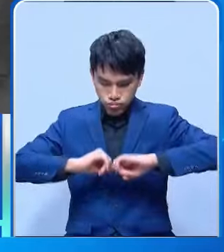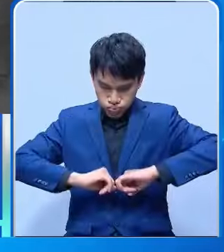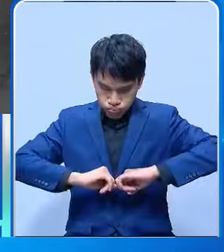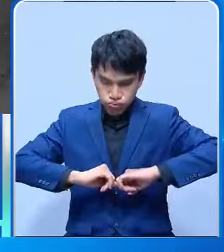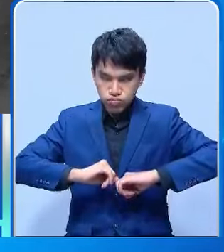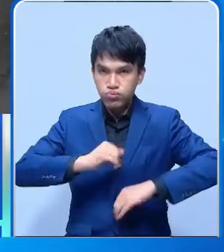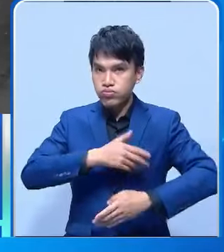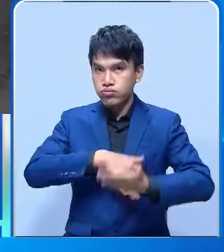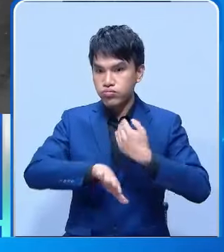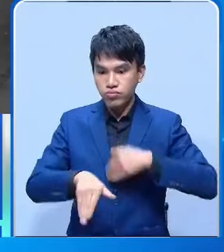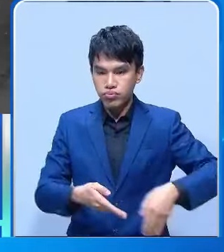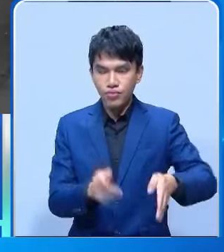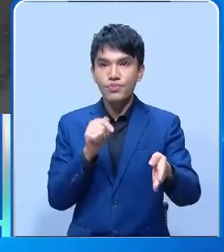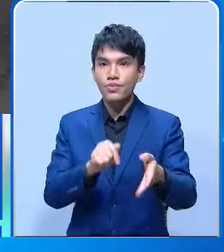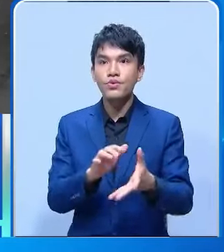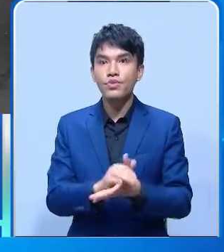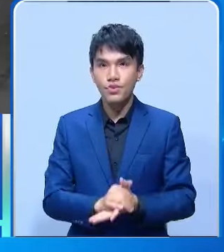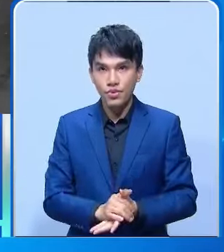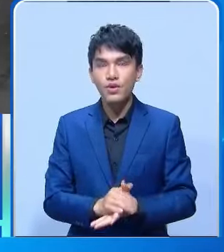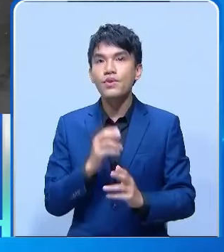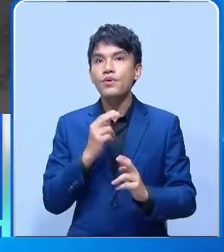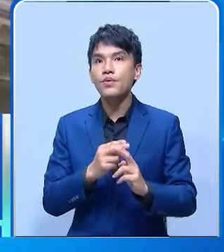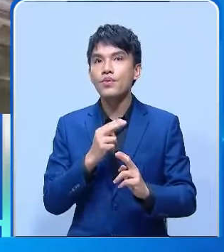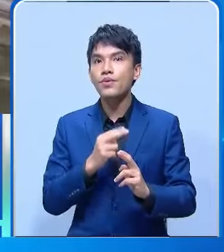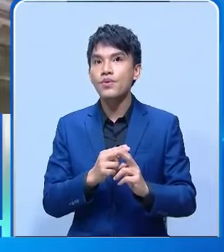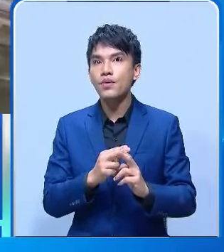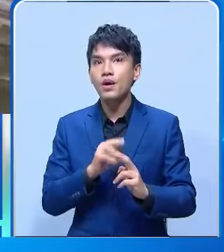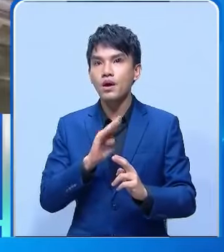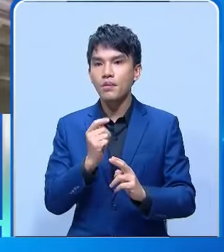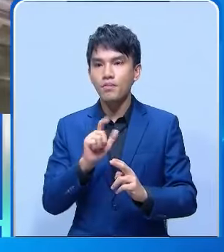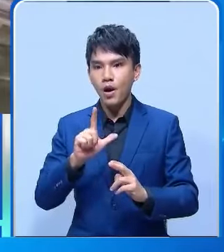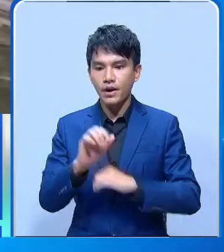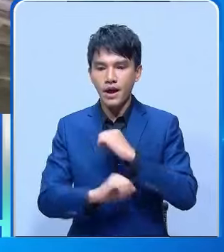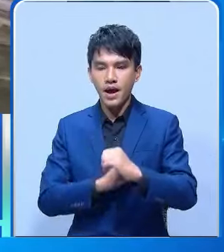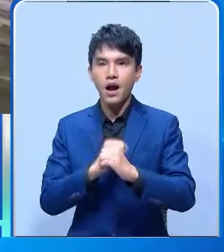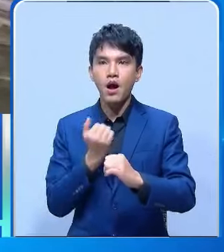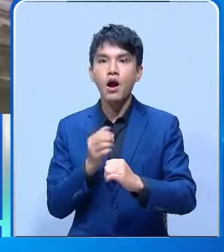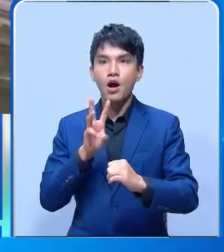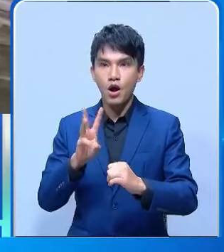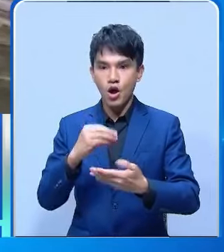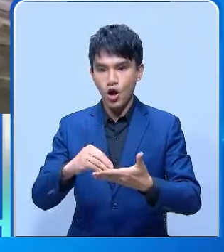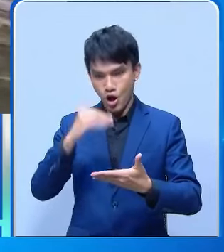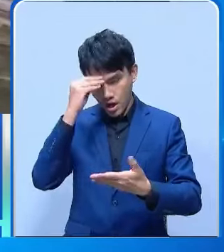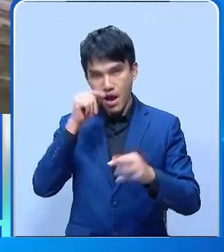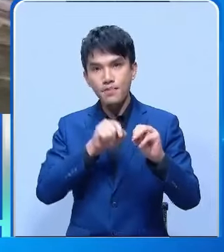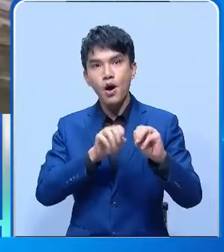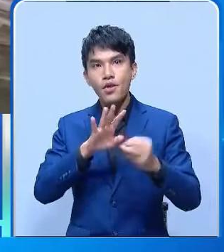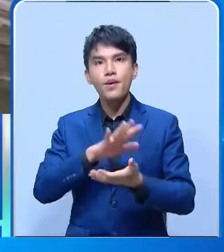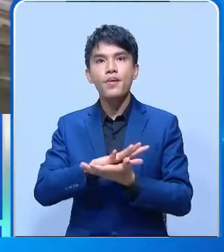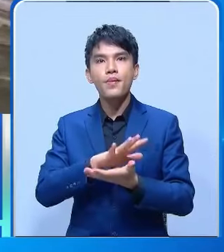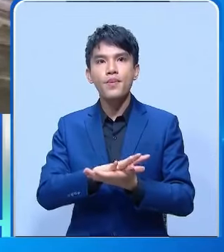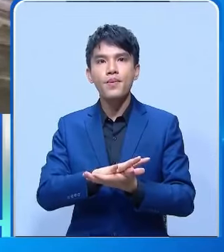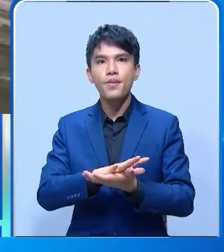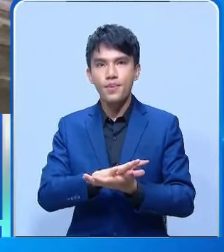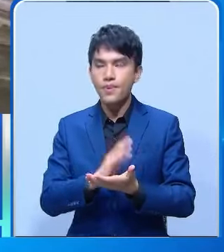ลงไปในคลองชลประทานทราบชื่อว่าในบอลอายุ16ปีน้องเรียนอยู่ชั้นม.4โรงเรียนแห่งหนึ่งค่ะ